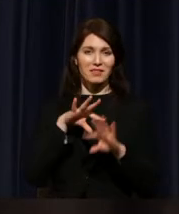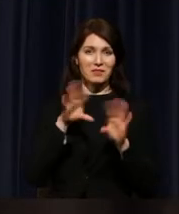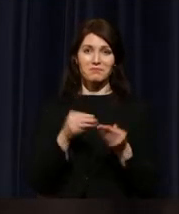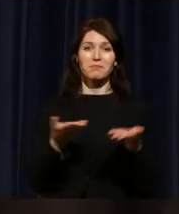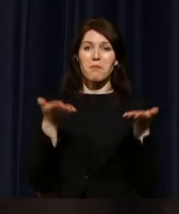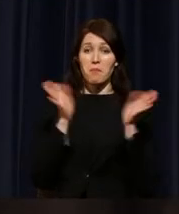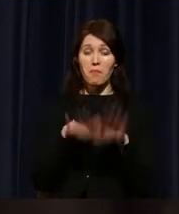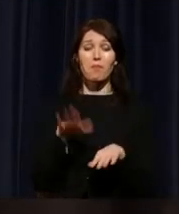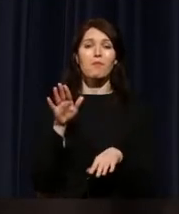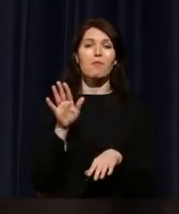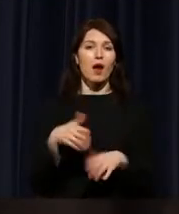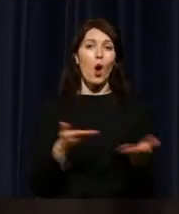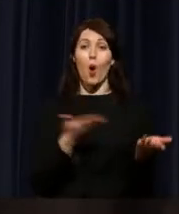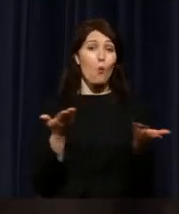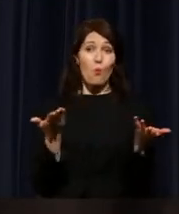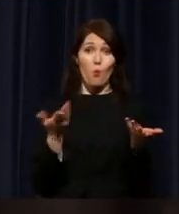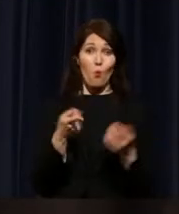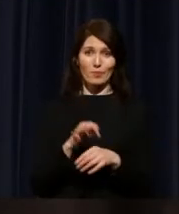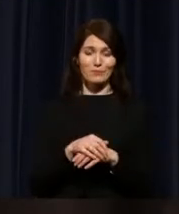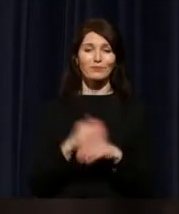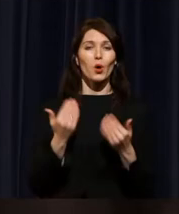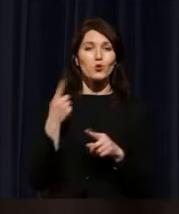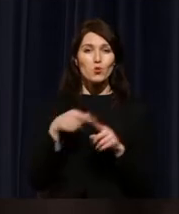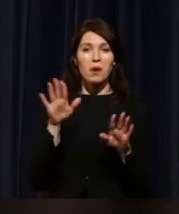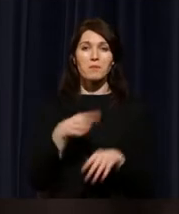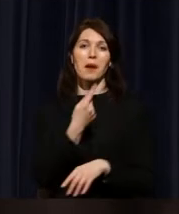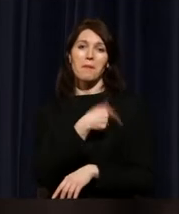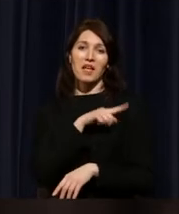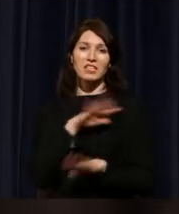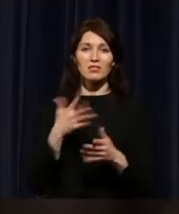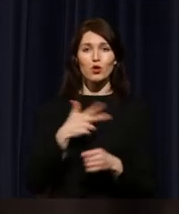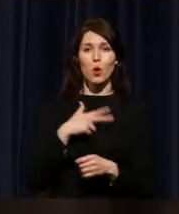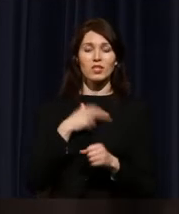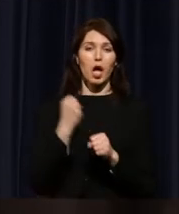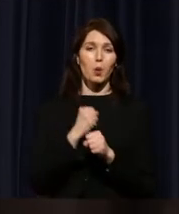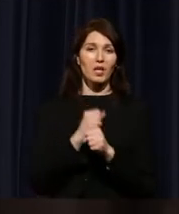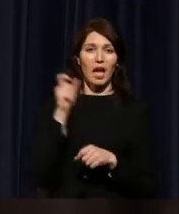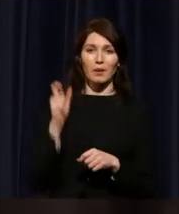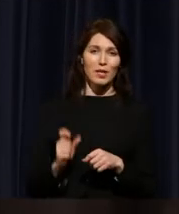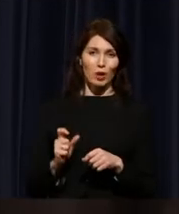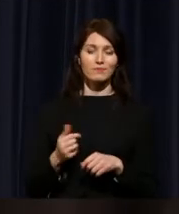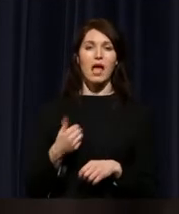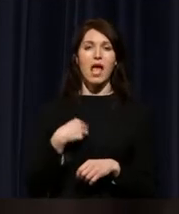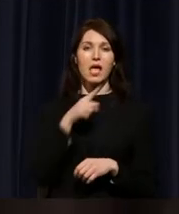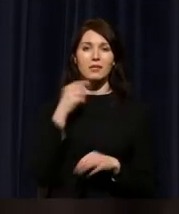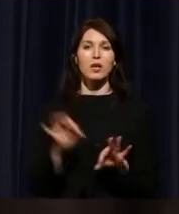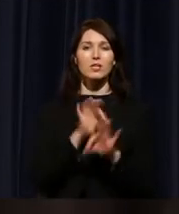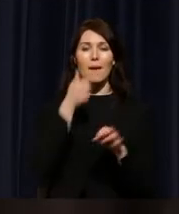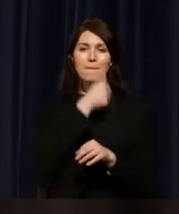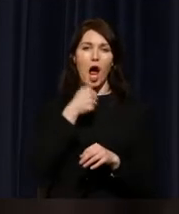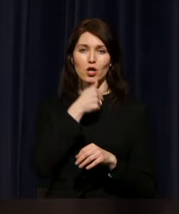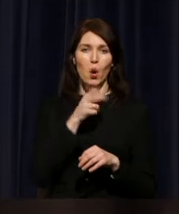par kaut ko. Šajā reizē par medicīnas vai sociālo darbinieku. Un es gribēju sākt ar tādu